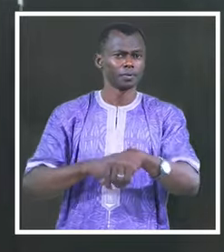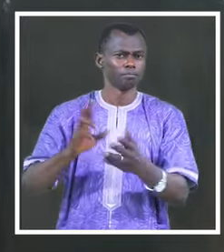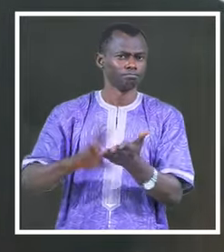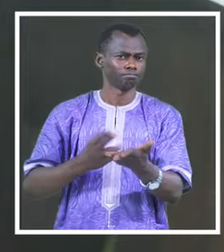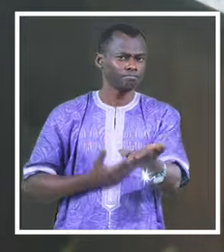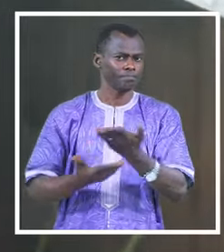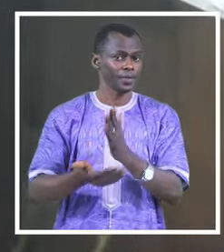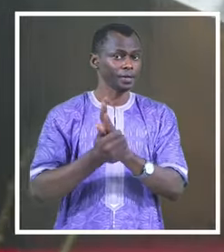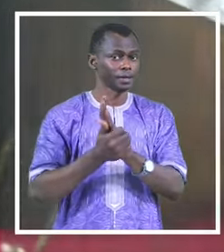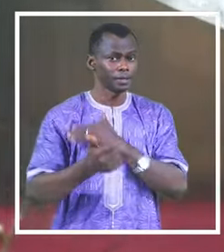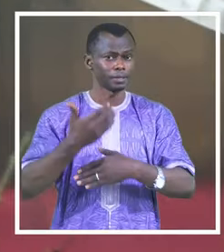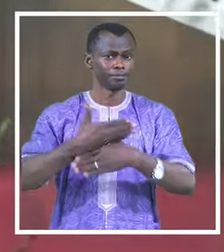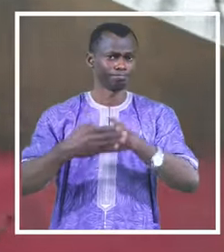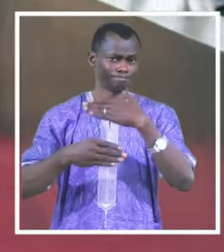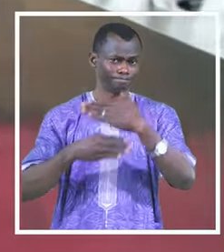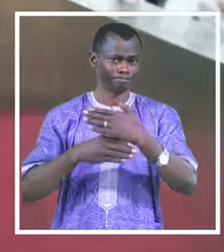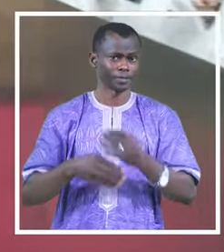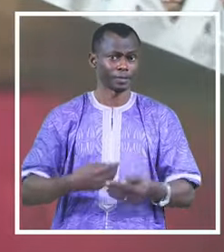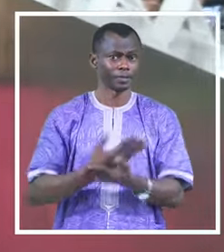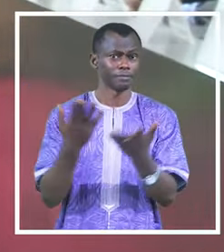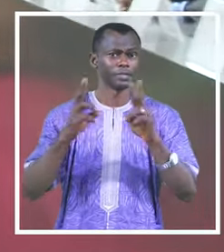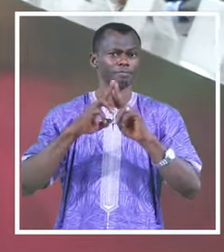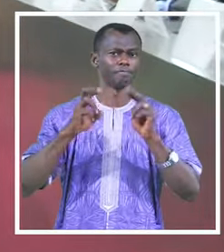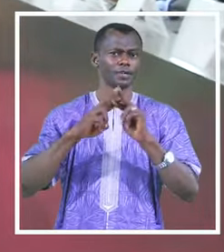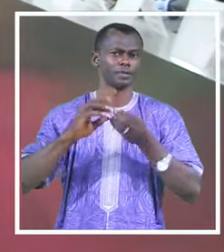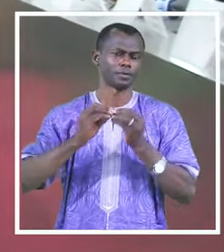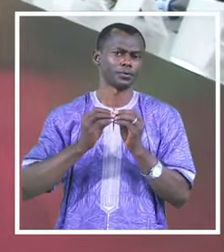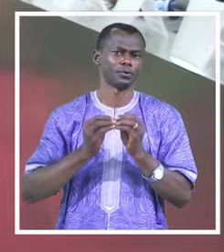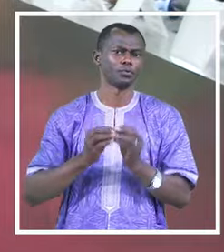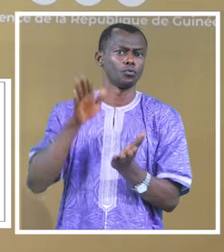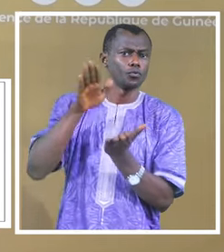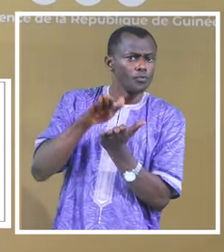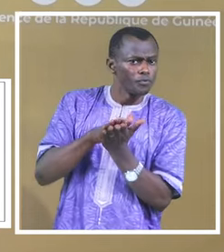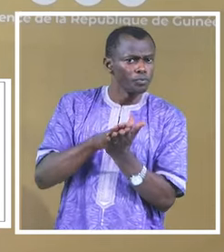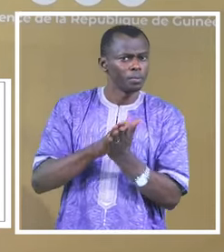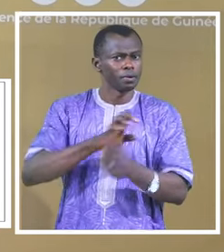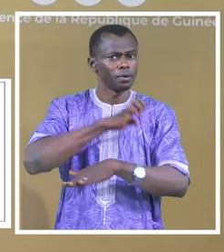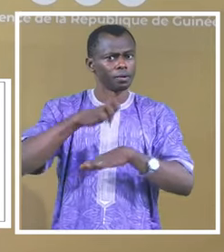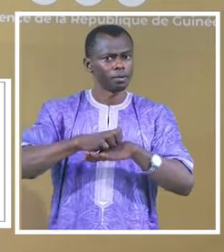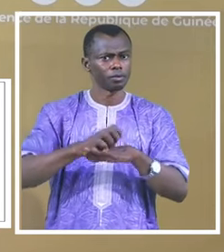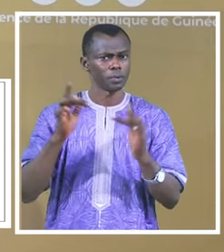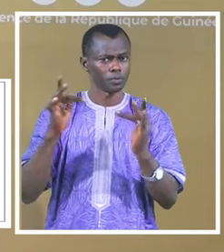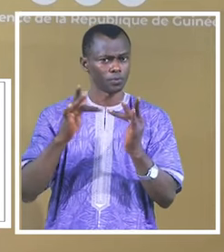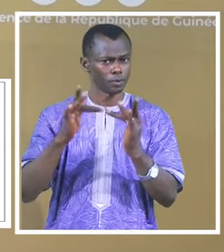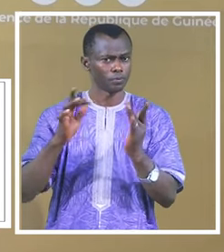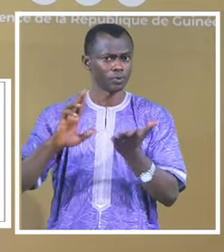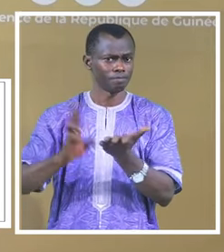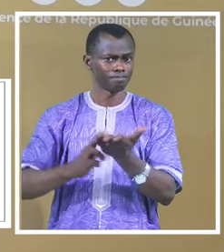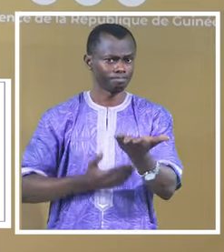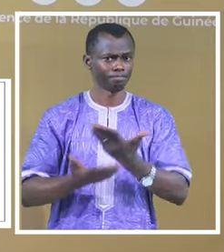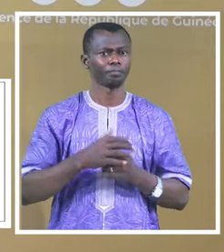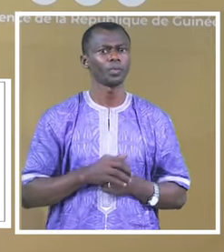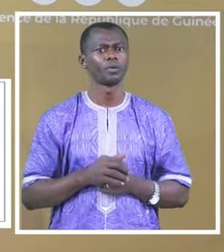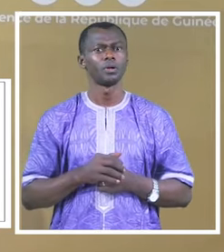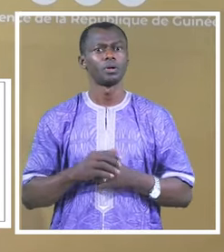demandé à avoir des éléments clairs concernant leur exécution, notamment les évolutions enregistrées à date et les